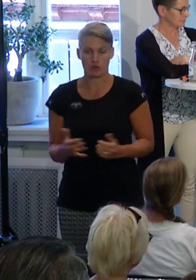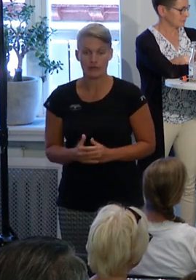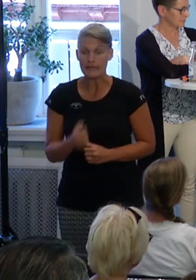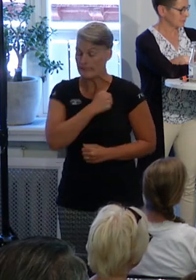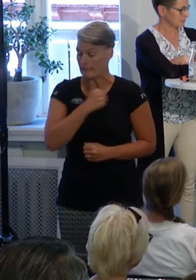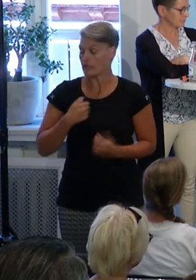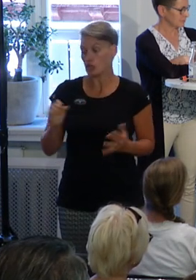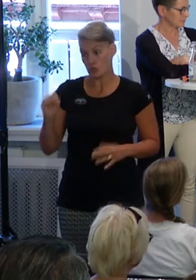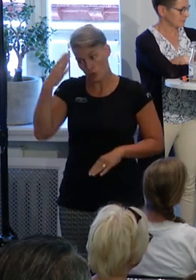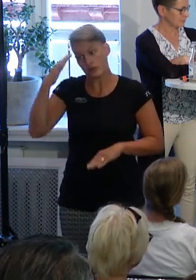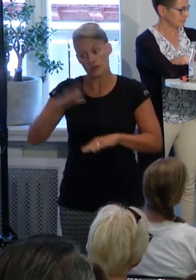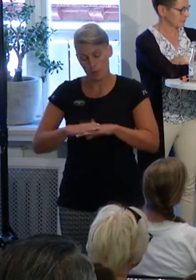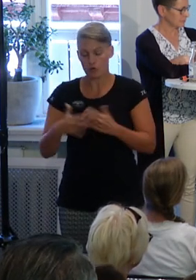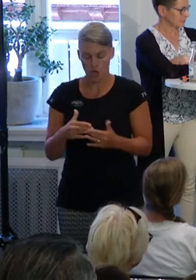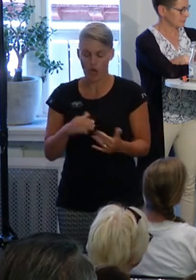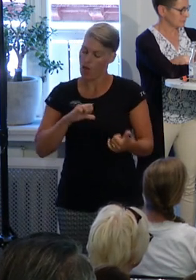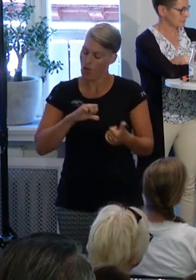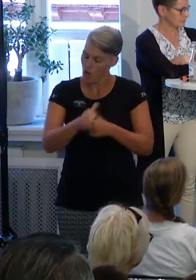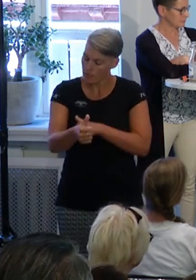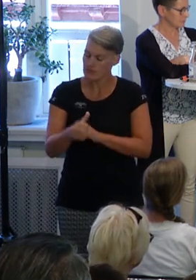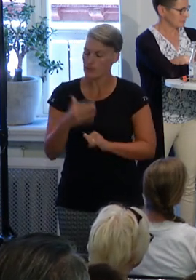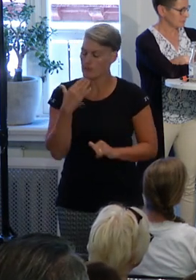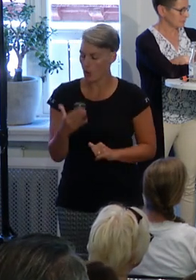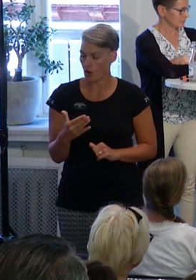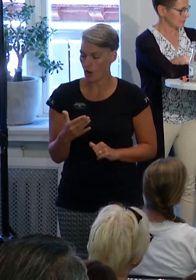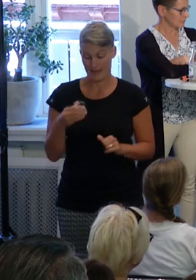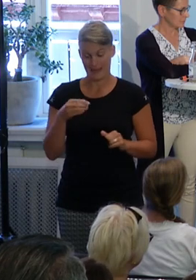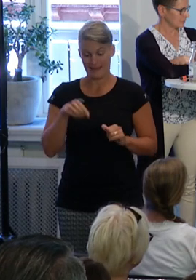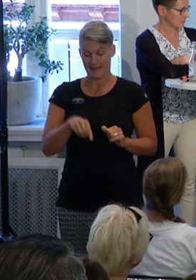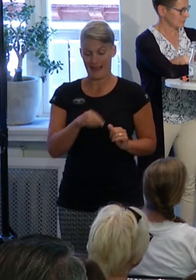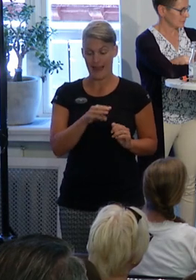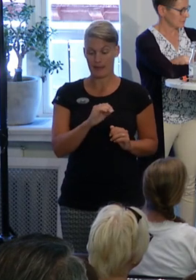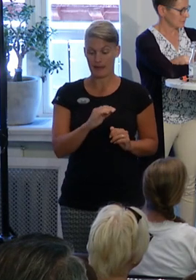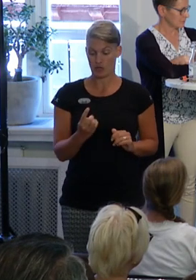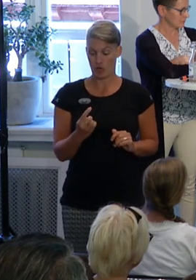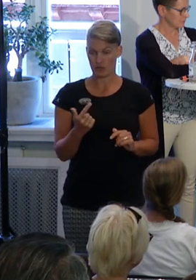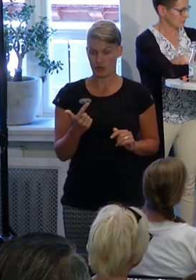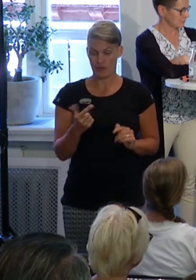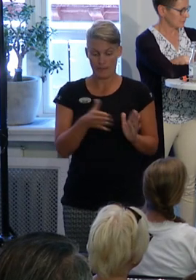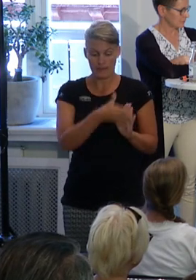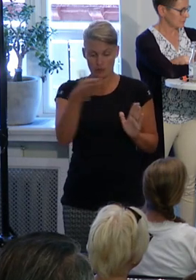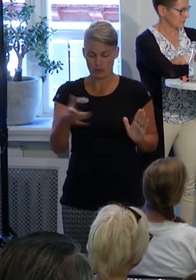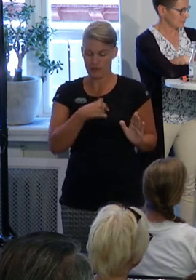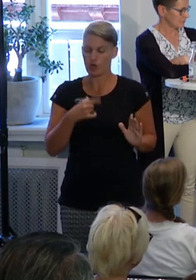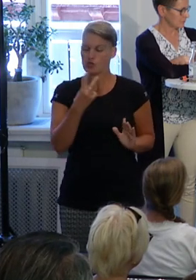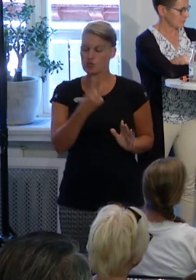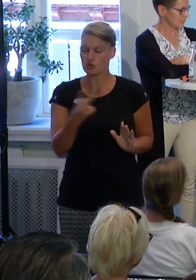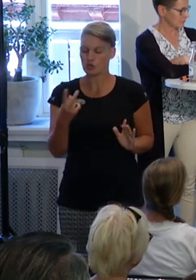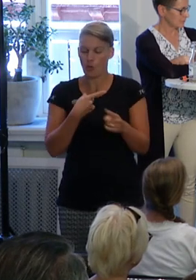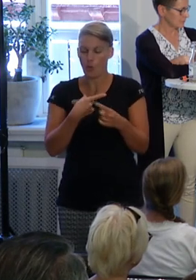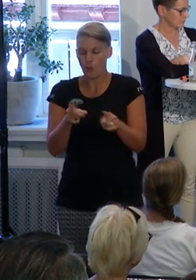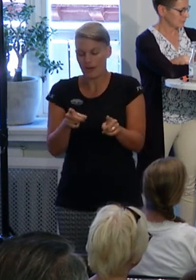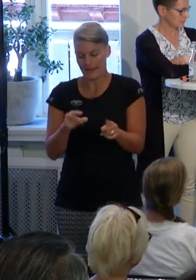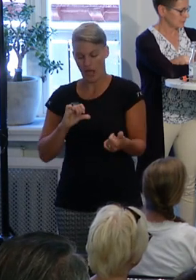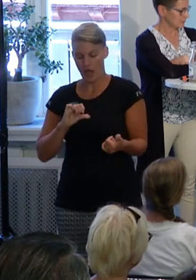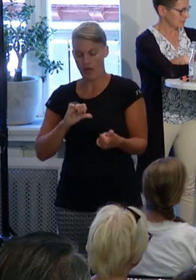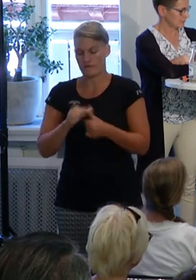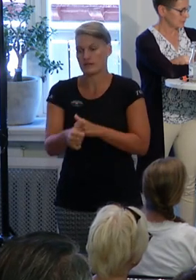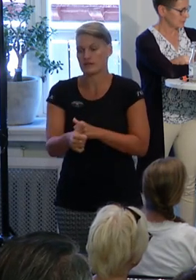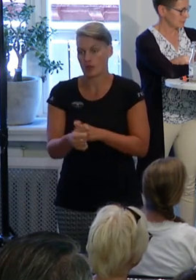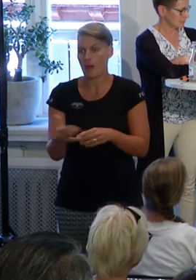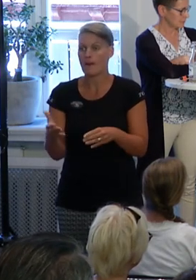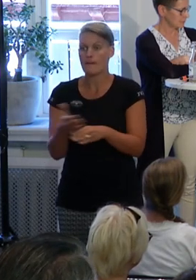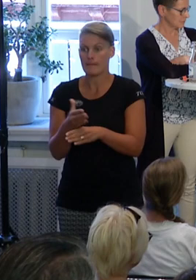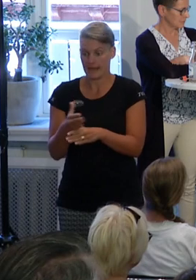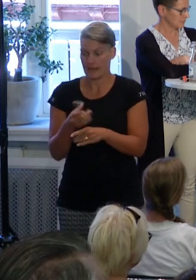duktig på att göra överenskommelser. Vi har under den här mandatperioden 22 olika överenskommelser som just är mellan blocken. Så